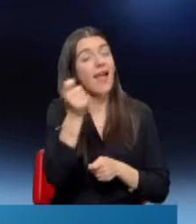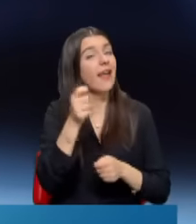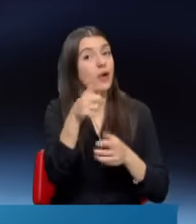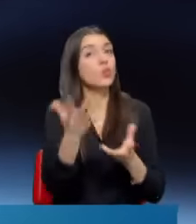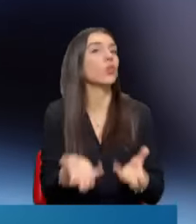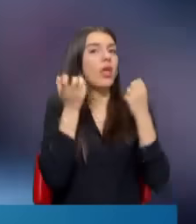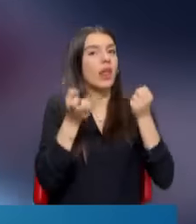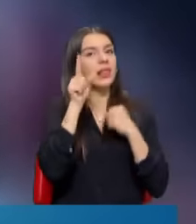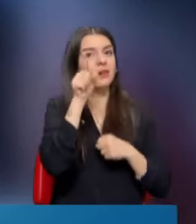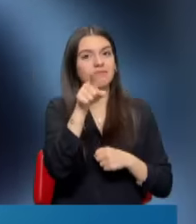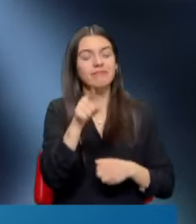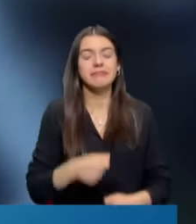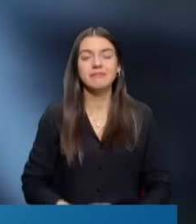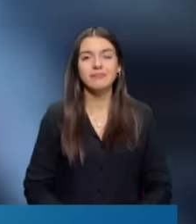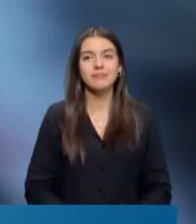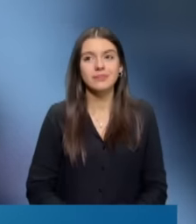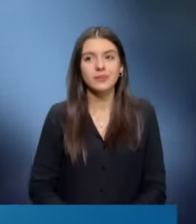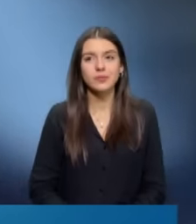tarafından kurtarıldı.